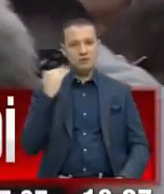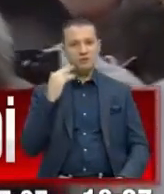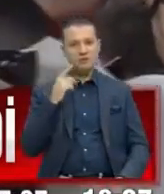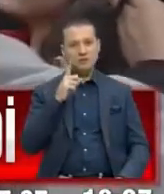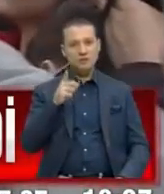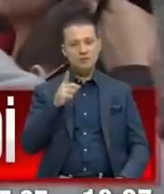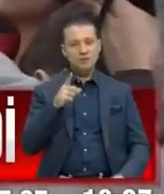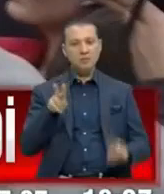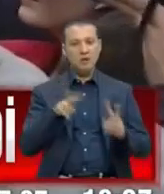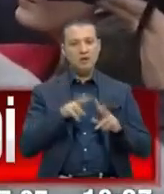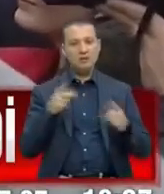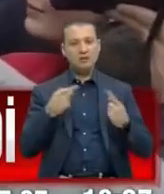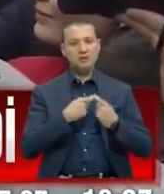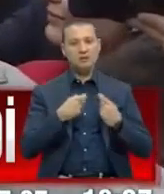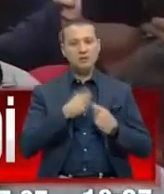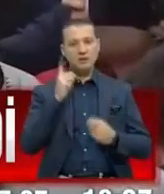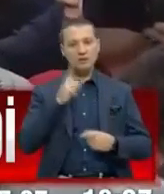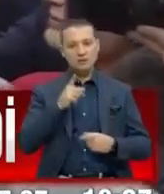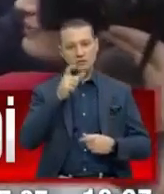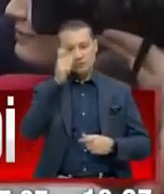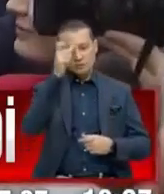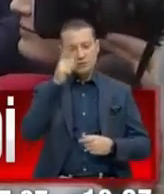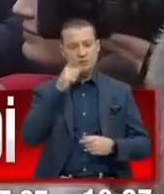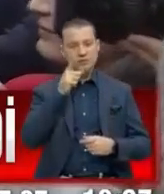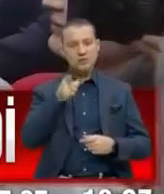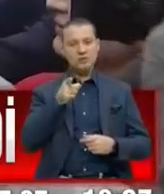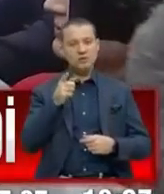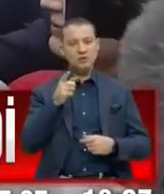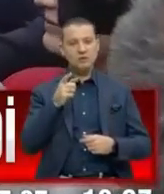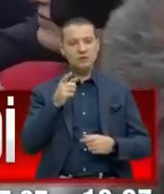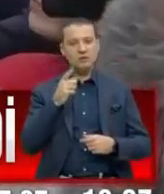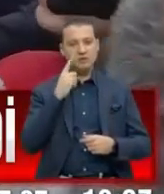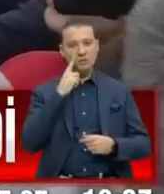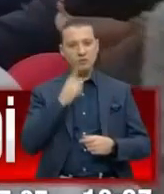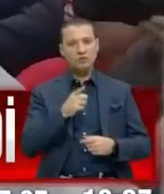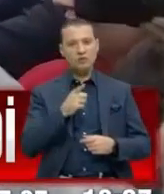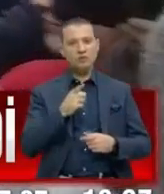malum Malazgirt'in buraya yansımış olan